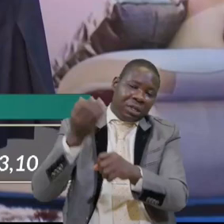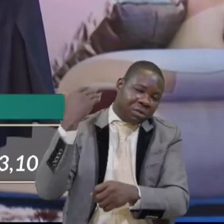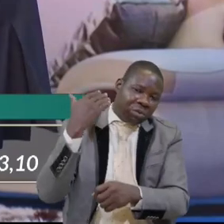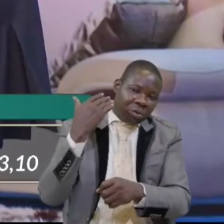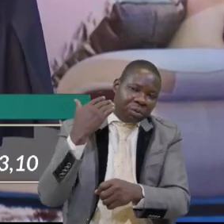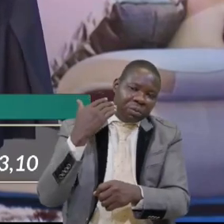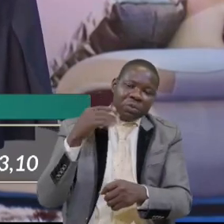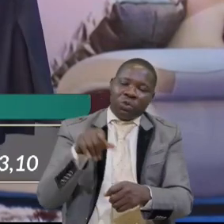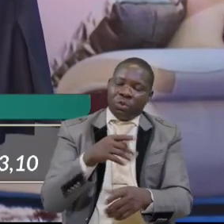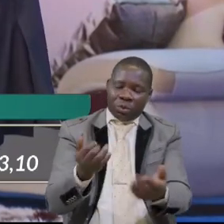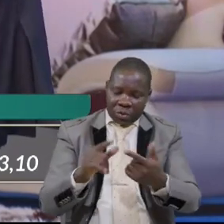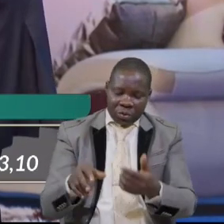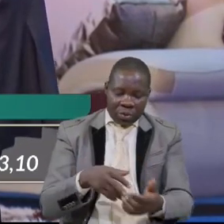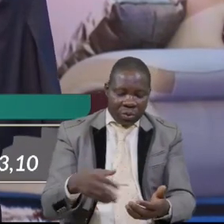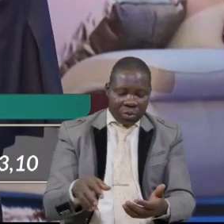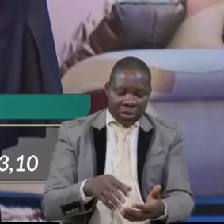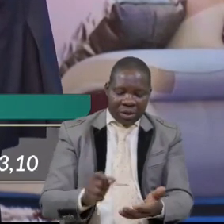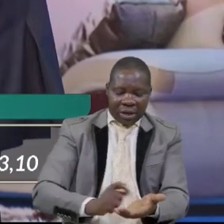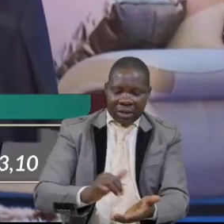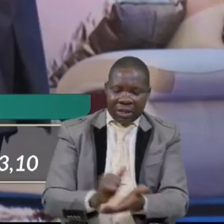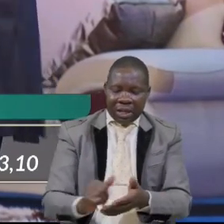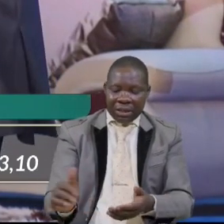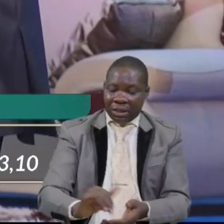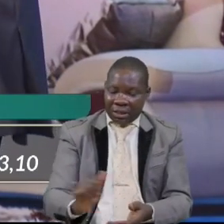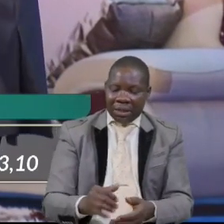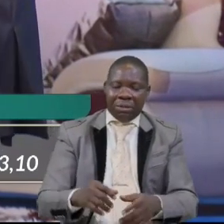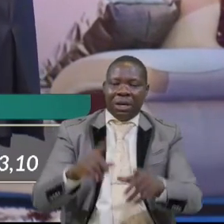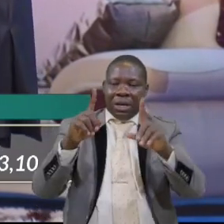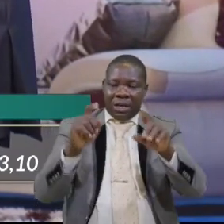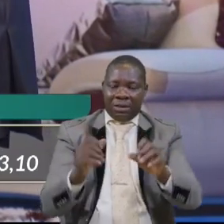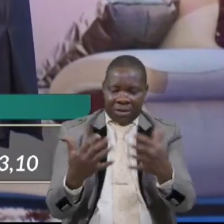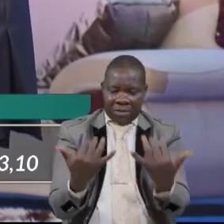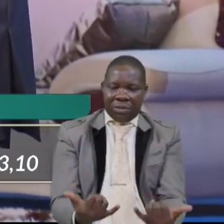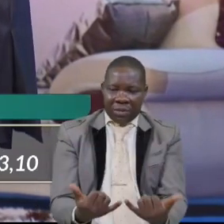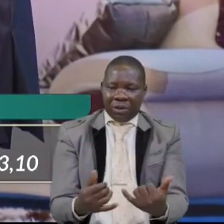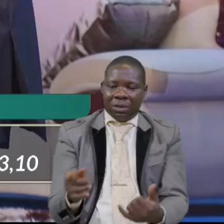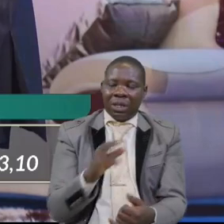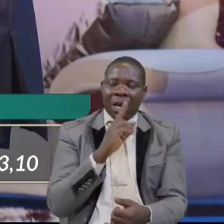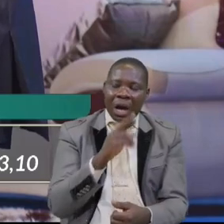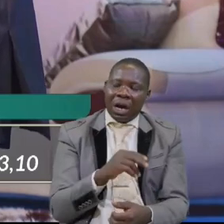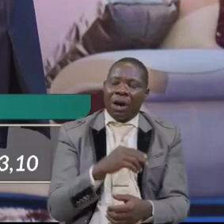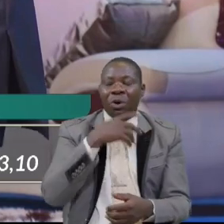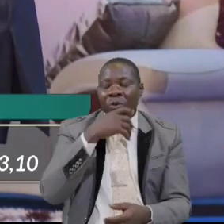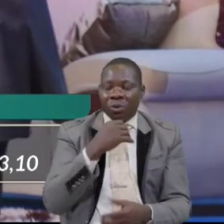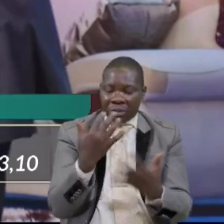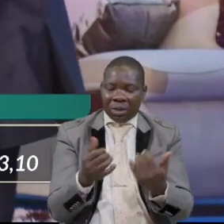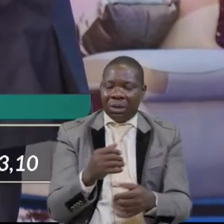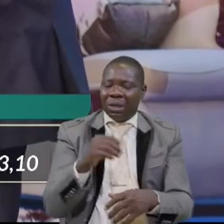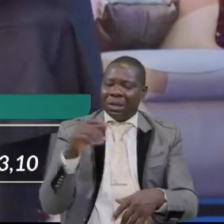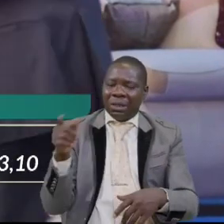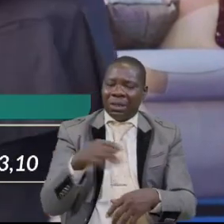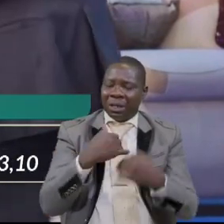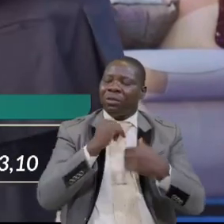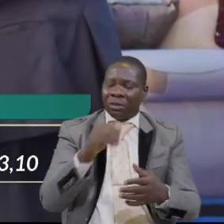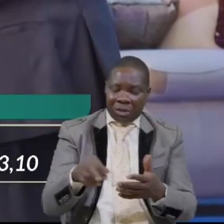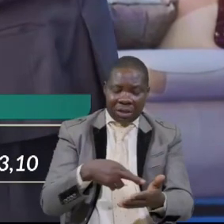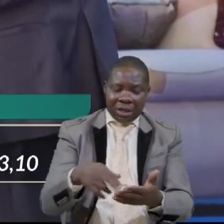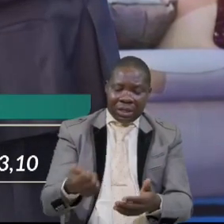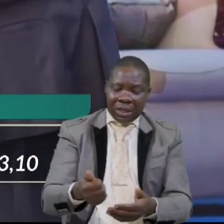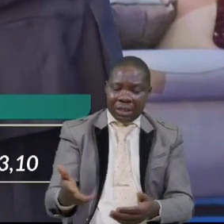ils n'ont rien lu du tout. Après, ils sont sortis de l'école. Ils sont vieux maintenant, à 32 ans. Ils sont